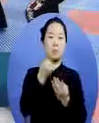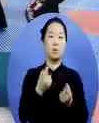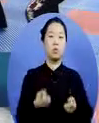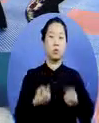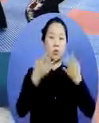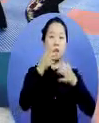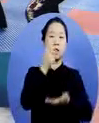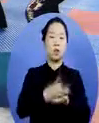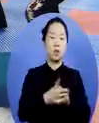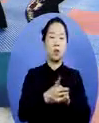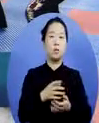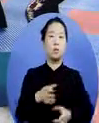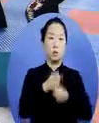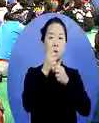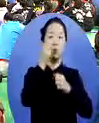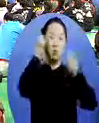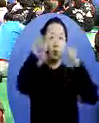천안 종합운동장에서 열렸습니다